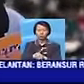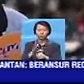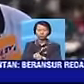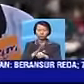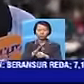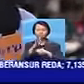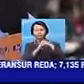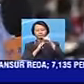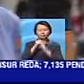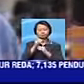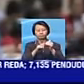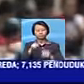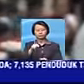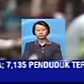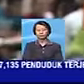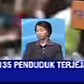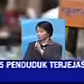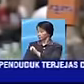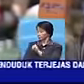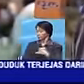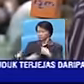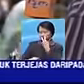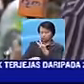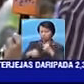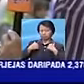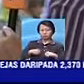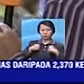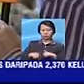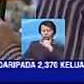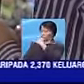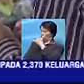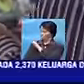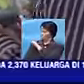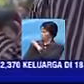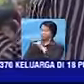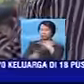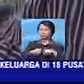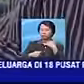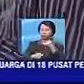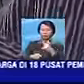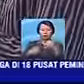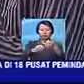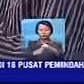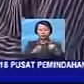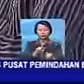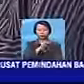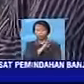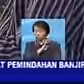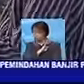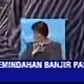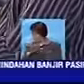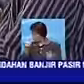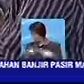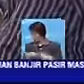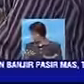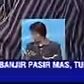cukup selesa lah. Saya dapati ada pasukan yang berbaju kuning. Ini didatangkan di pejabat menteri besar ke macam mana? Okay,